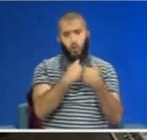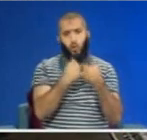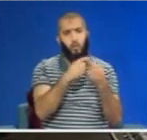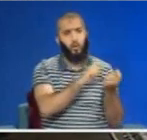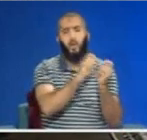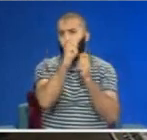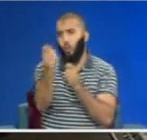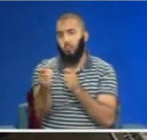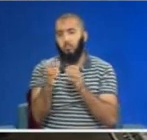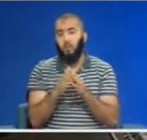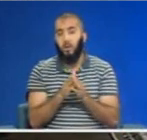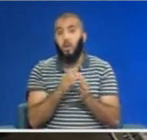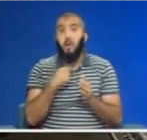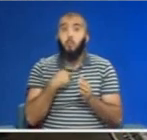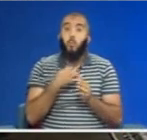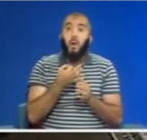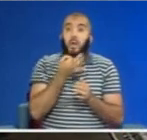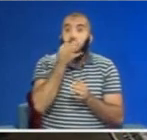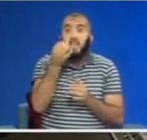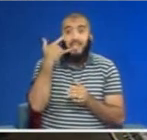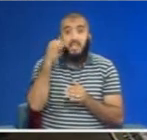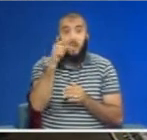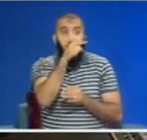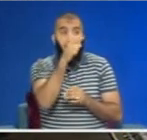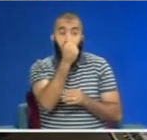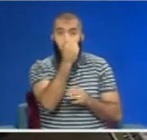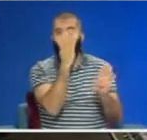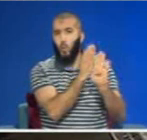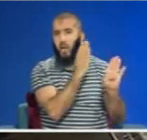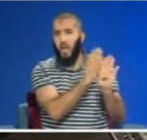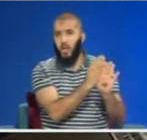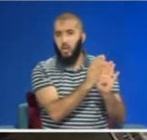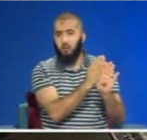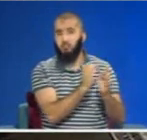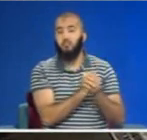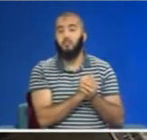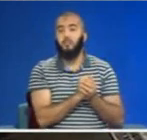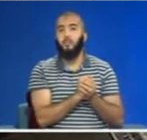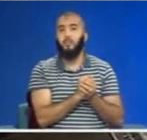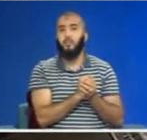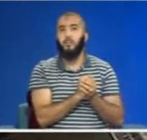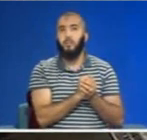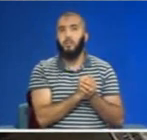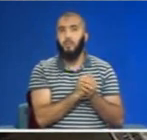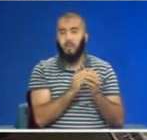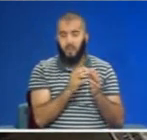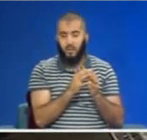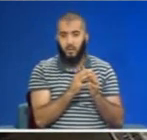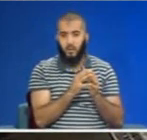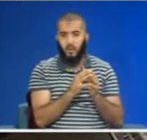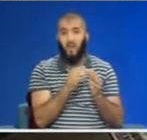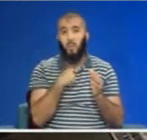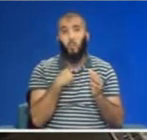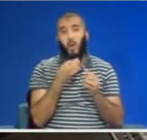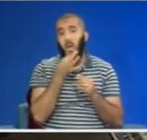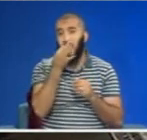له يا ودي لكان هاد الدراهم اللي تخليها يعني خطرة أخرى قول لي، يعني لا هي نتاعي كل ولا تبقى المبلغ